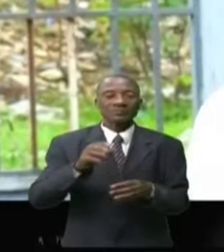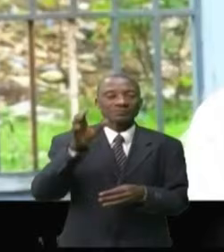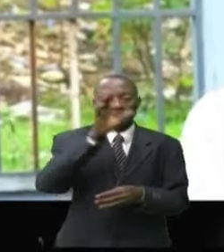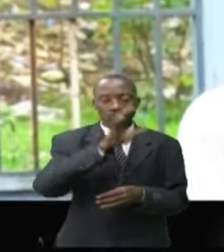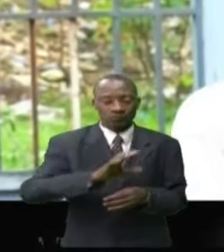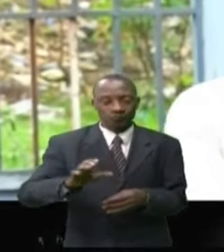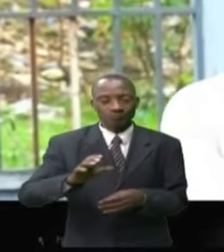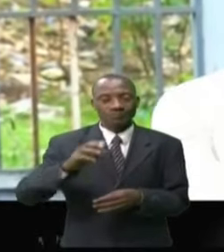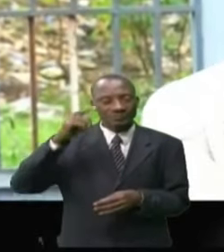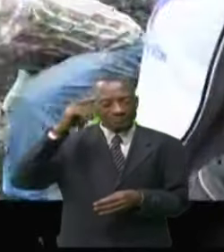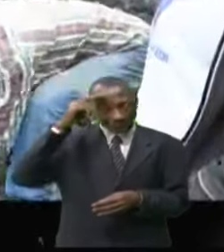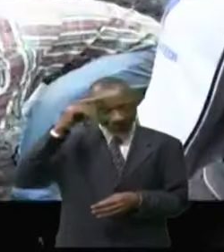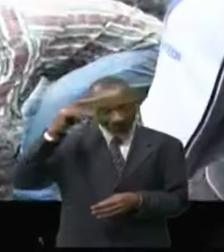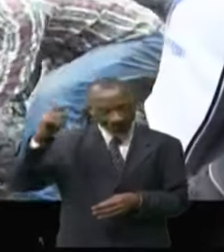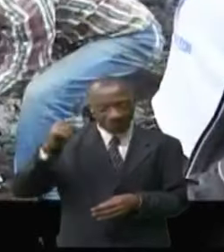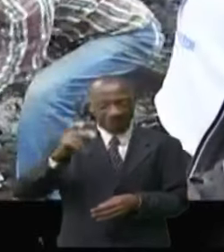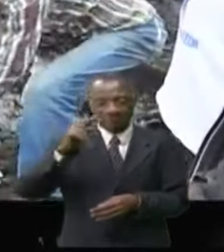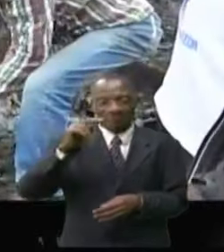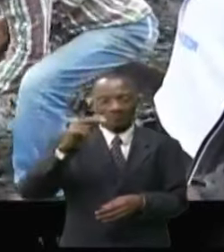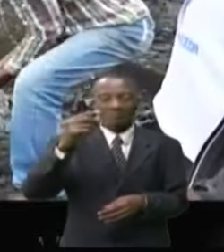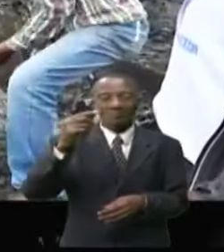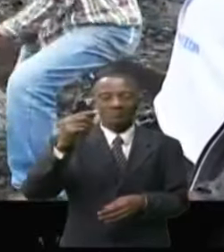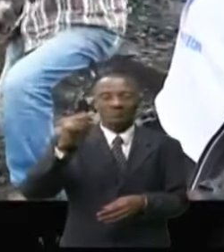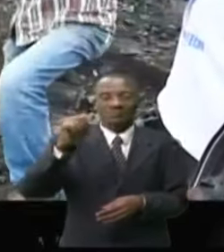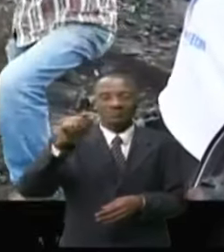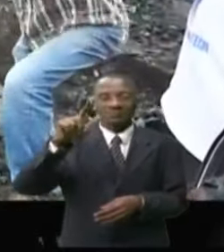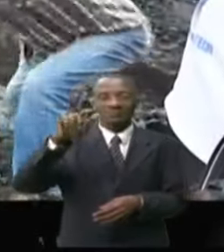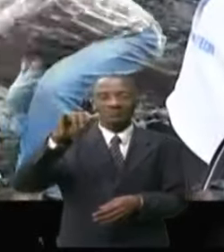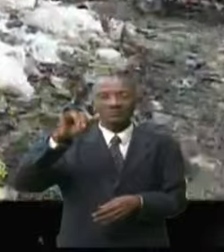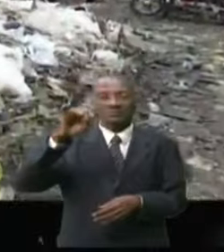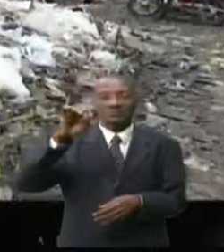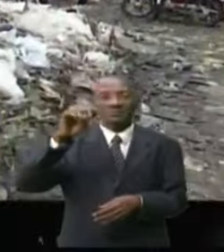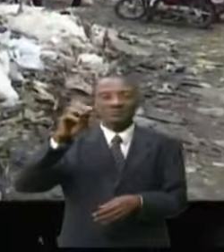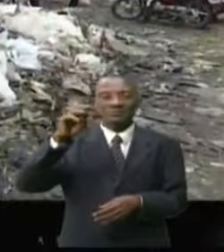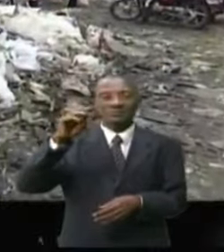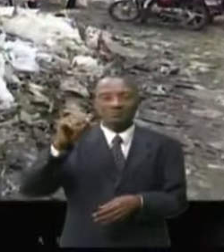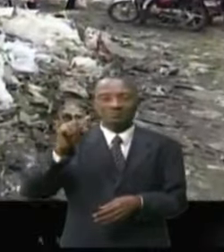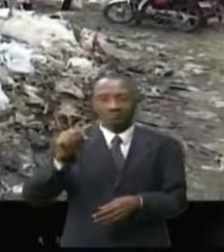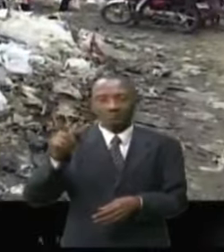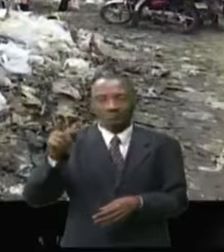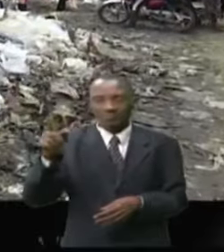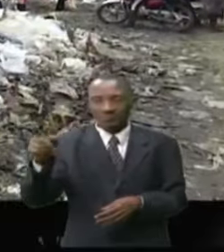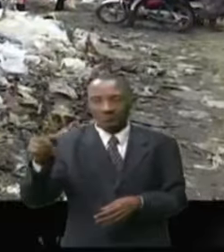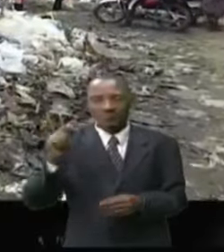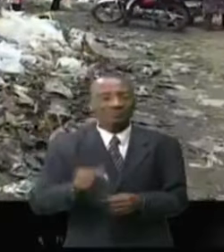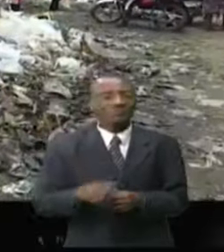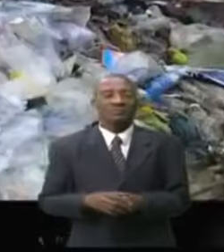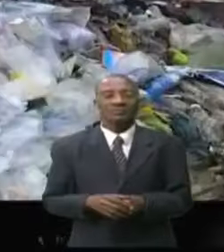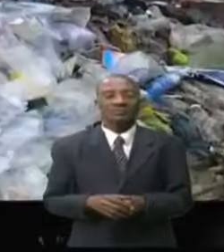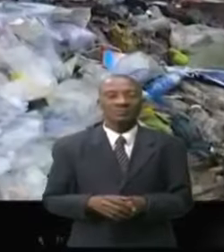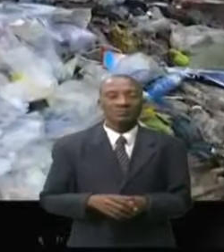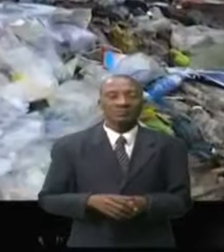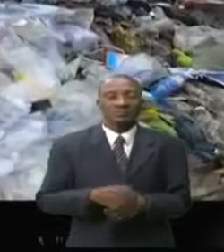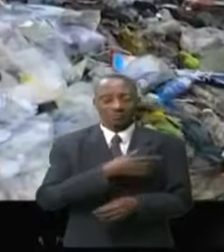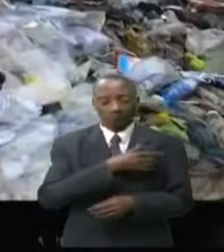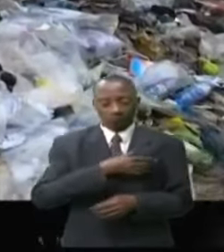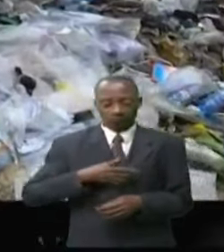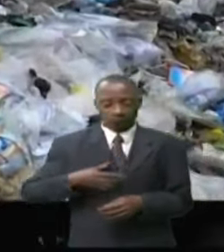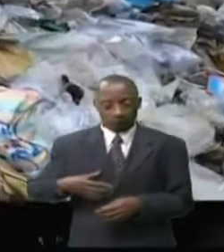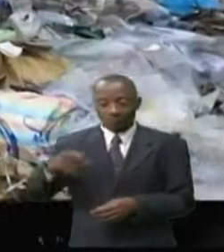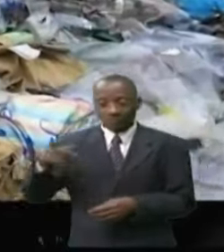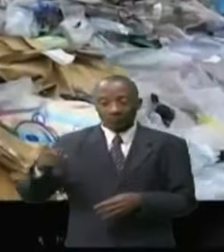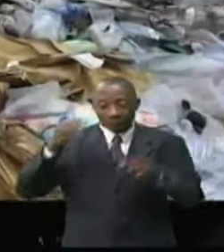cas de fortes pluies les canivaux bouchés les déchets sur la voie publique ont des conséquences fâcheuses sur